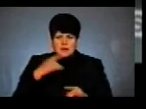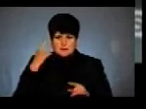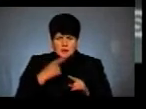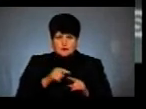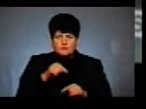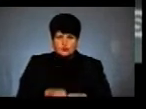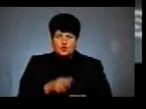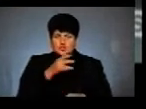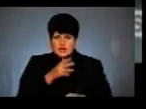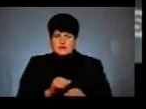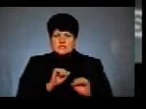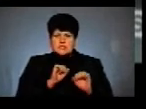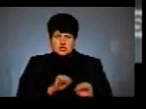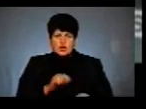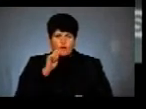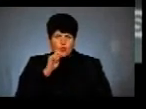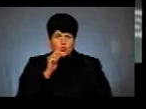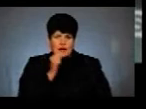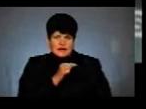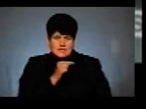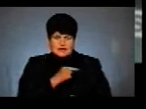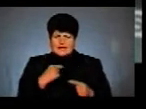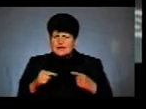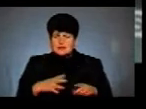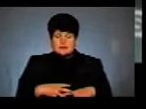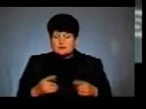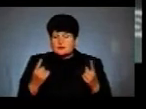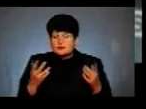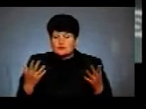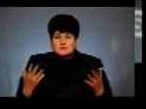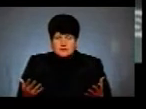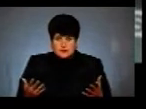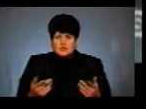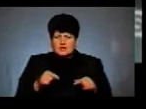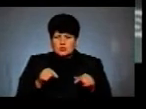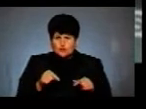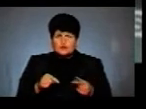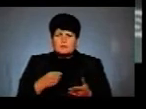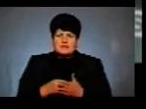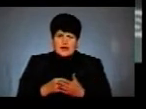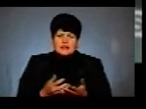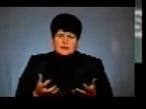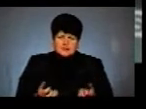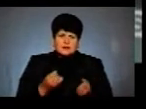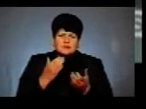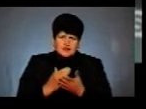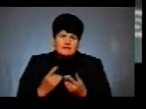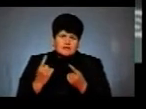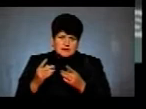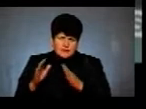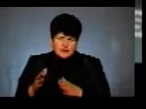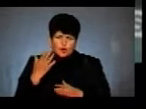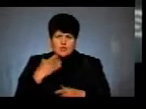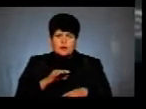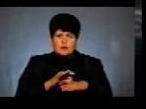час свій ступінь в Україні, і різниця була колосальна. Звичайно, тут і матеріальна підтримка є велика. Тобто, коли я